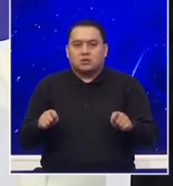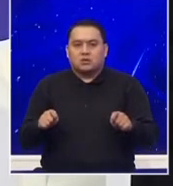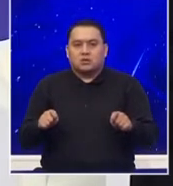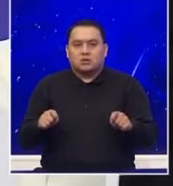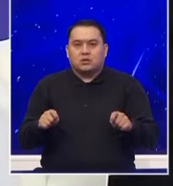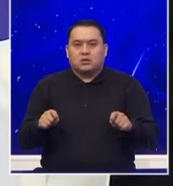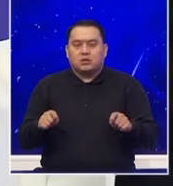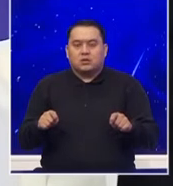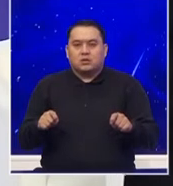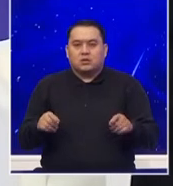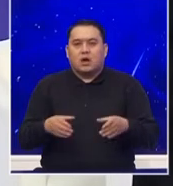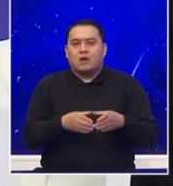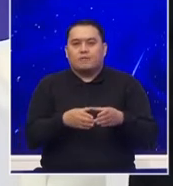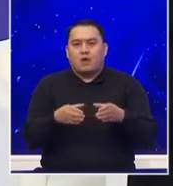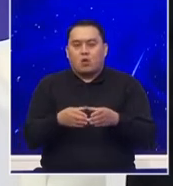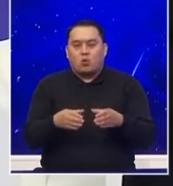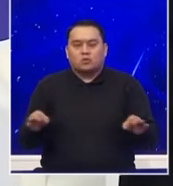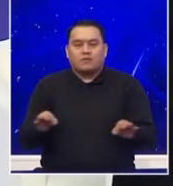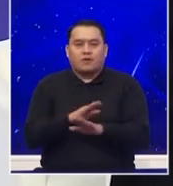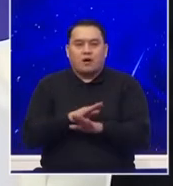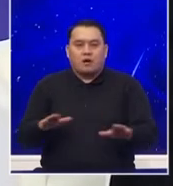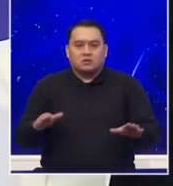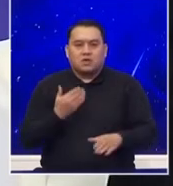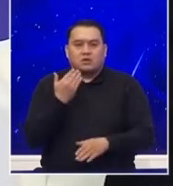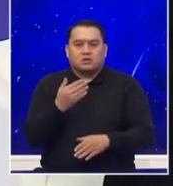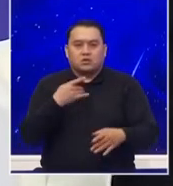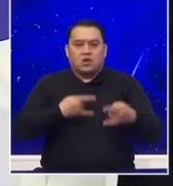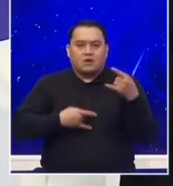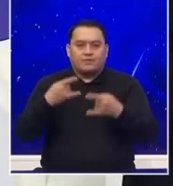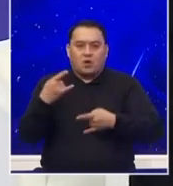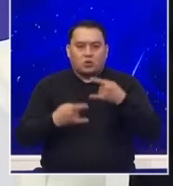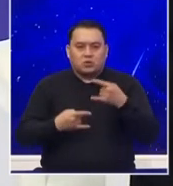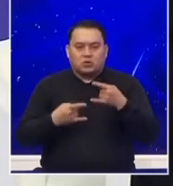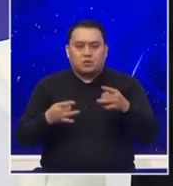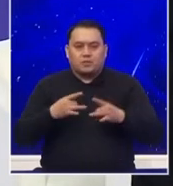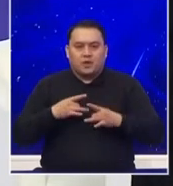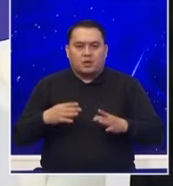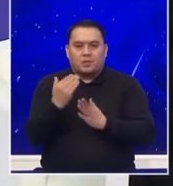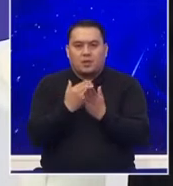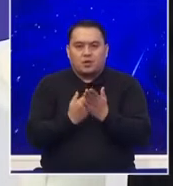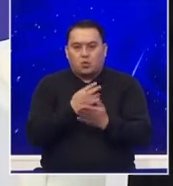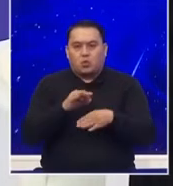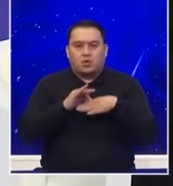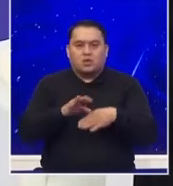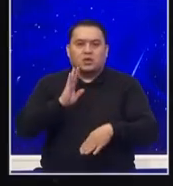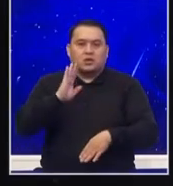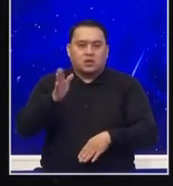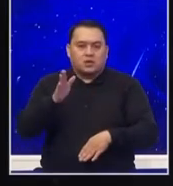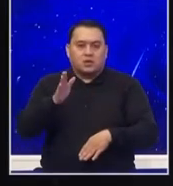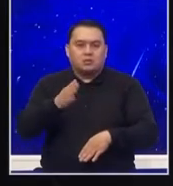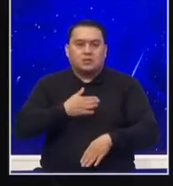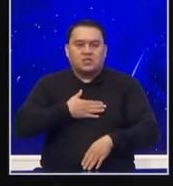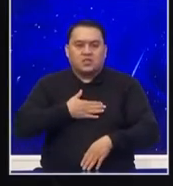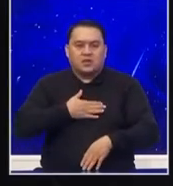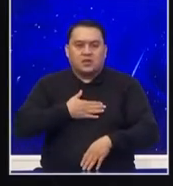камерлық оркестрінің тәуелсіздікке тарту атты телевизиондық версияда концерттік бағдарламасы өтеді. Оның үстіне бізде